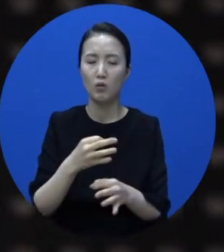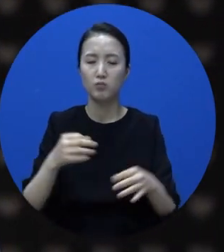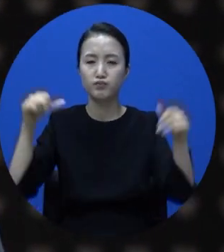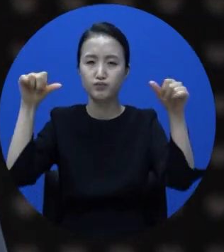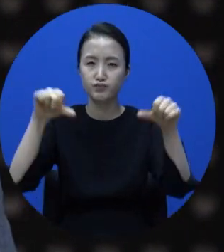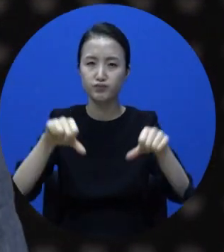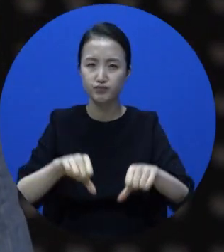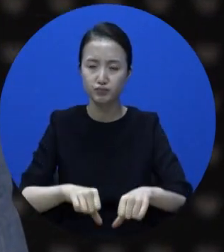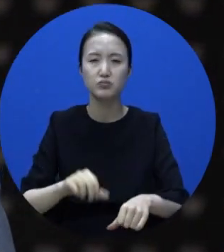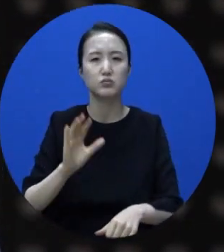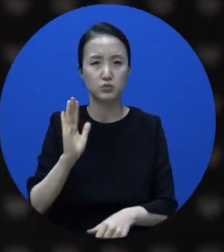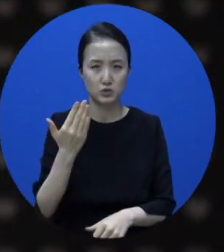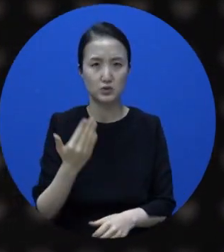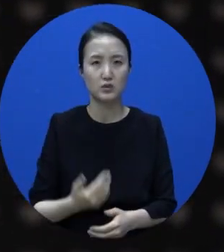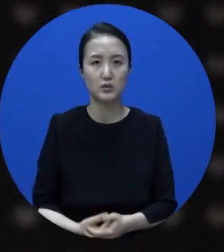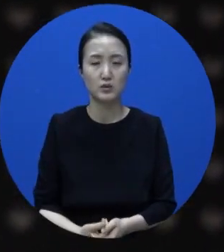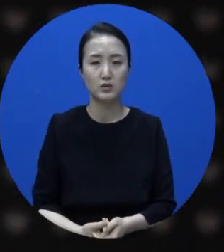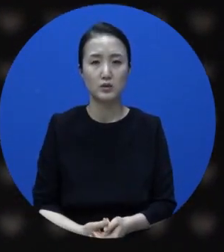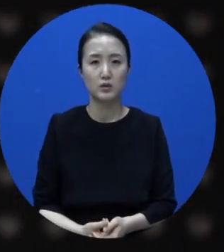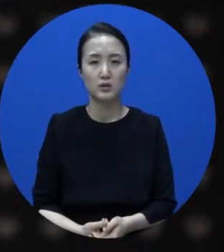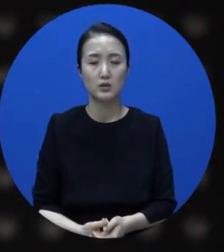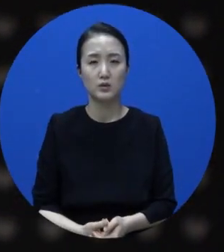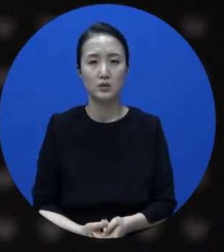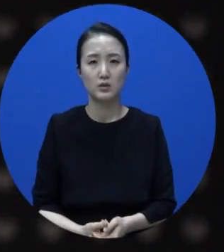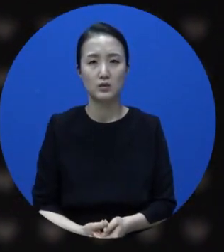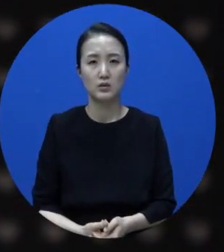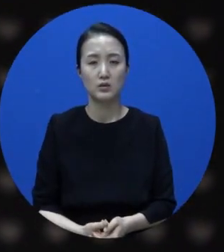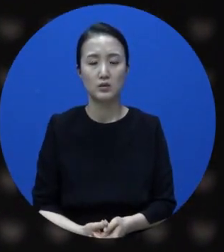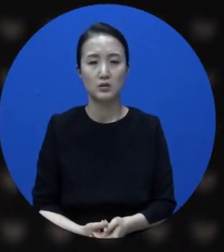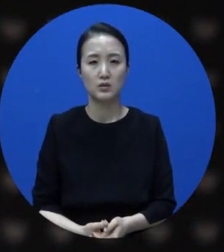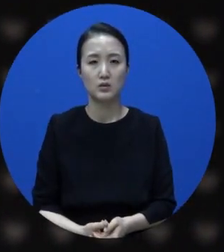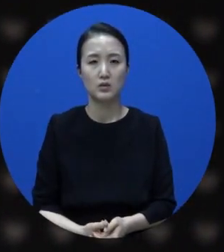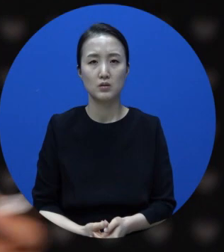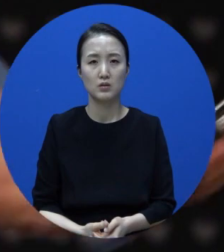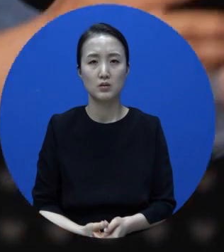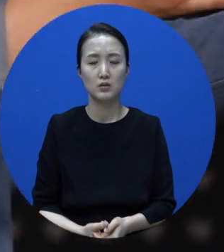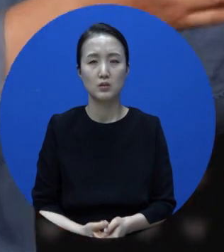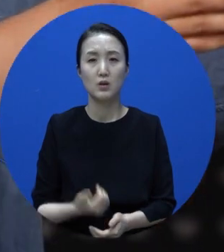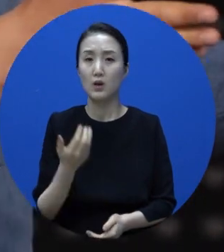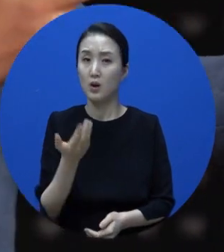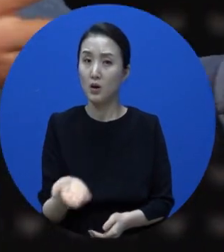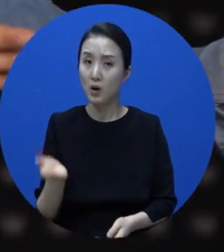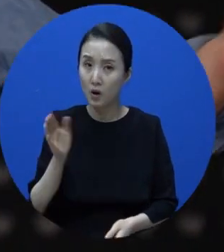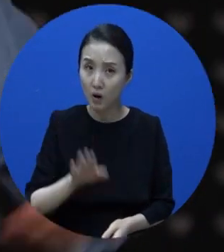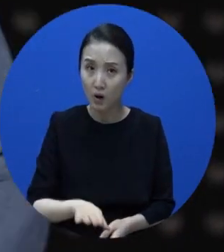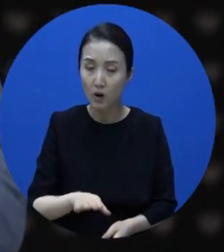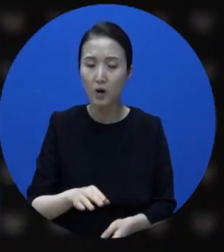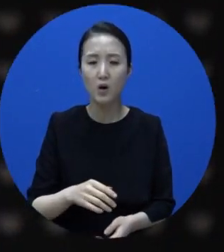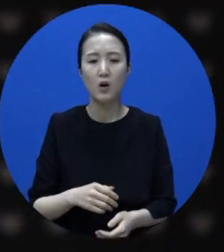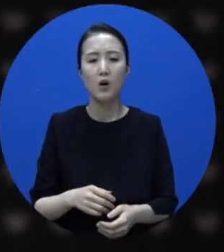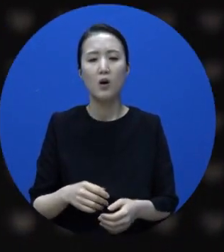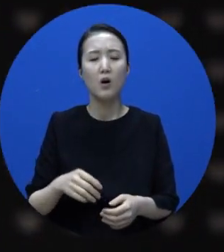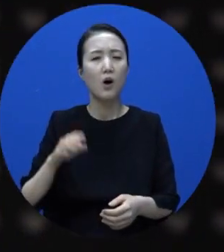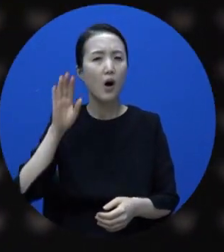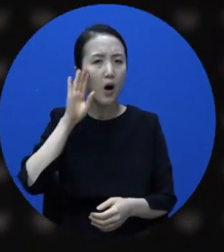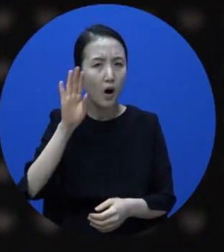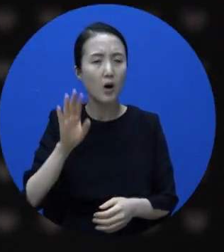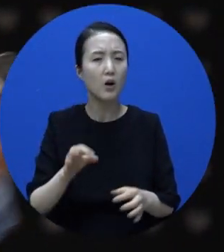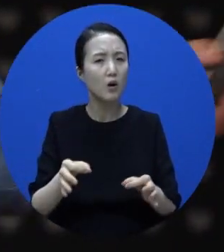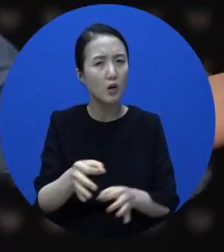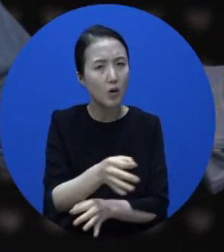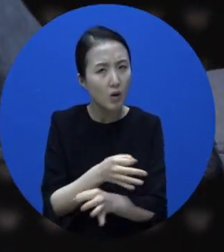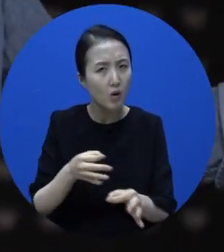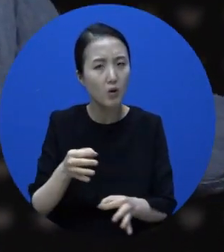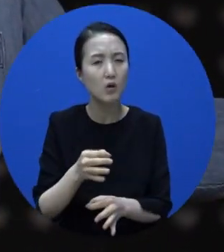때는 기업도 자기가 하는 전략적인 의사결정을 어떤 방식으로 해도 어떤 사업을 영의 해도